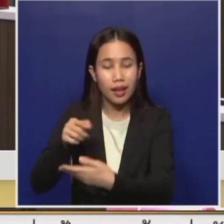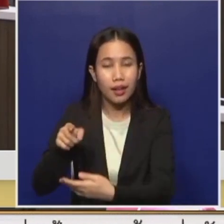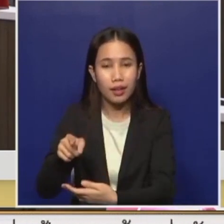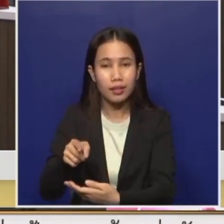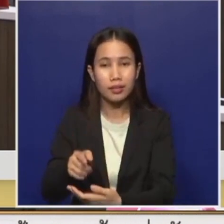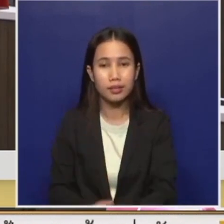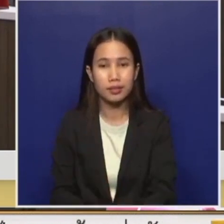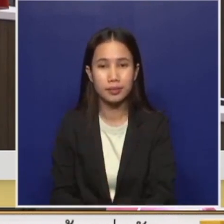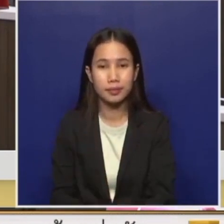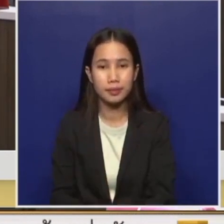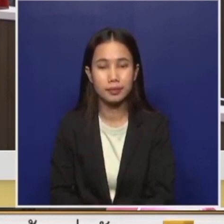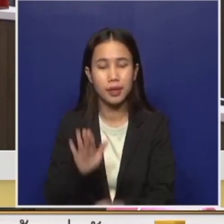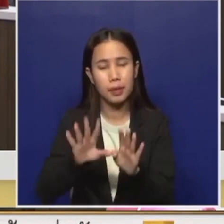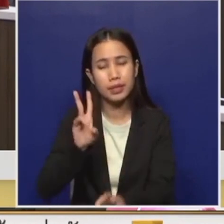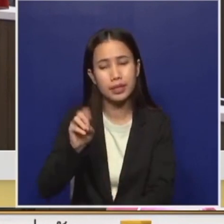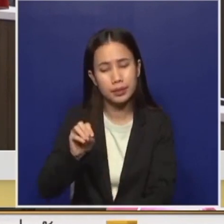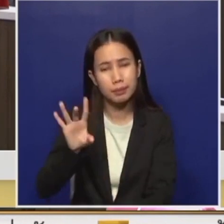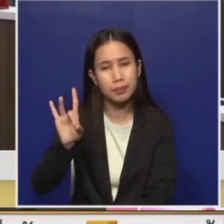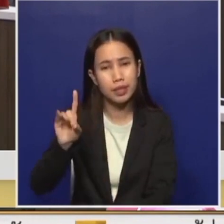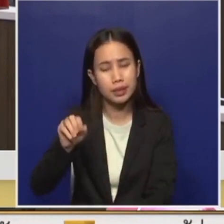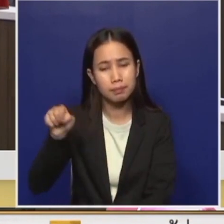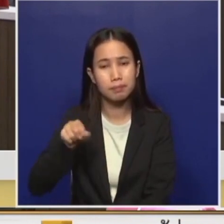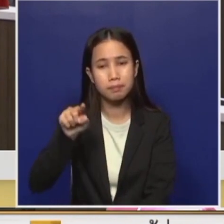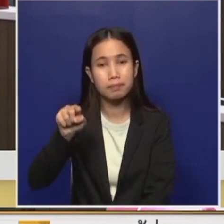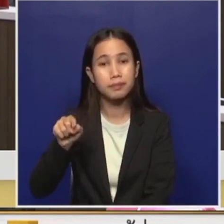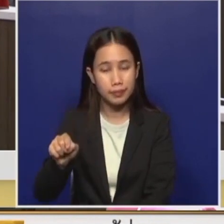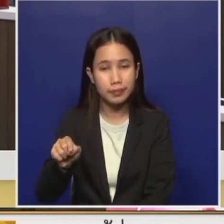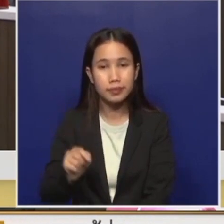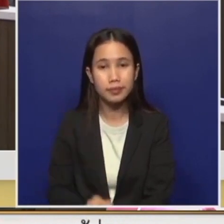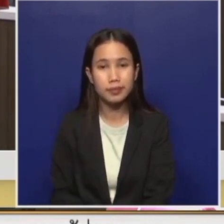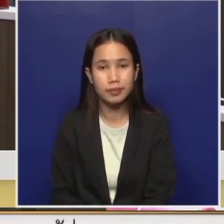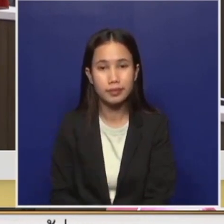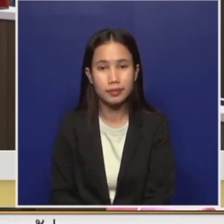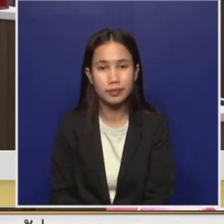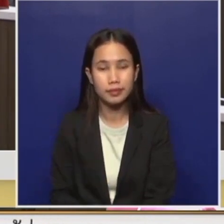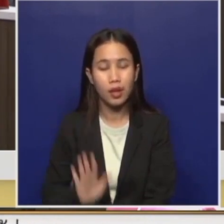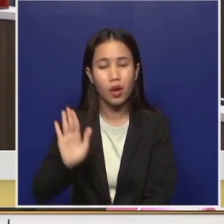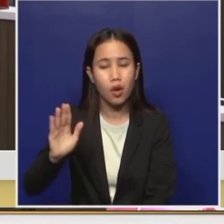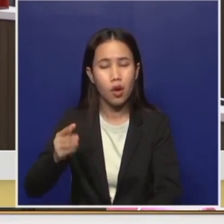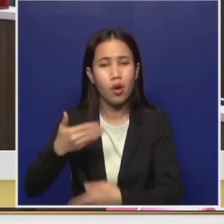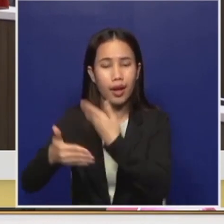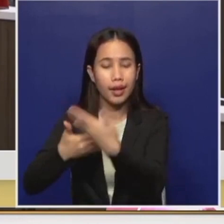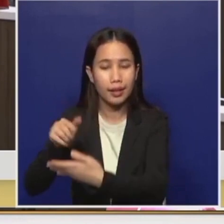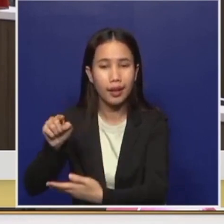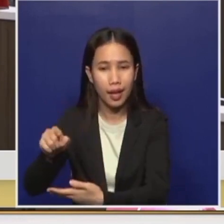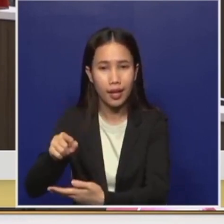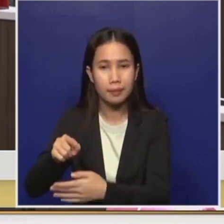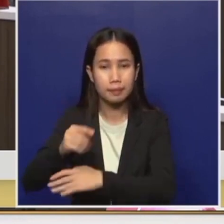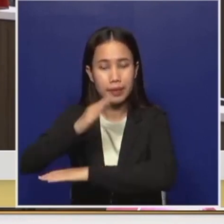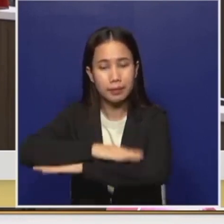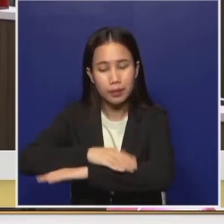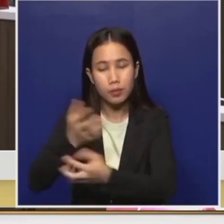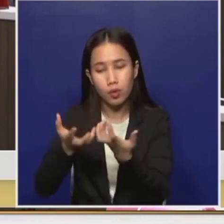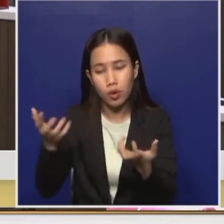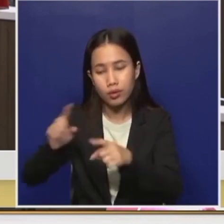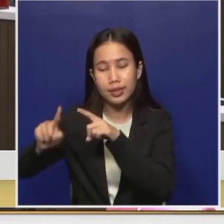เป็นส่วใหญ่ครั 70-80%ร้ล 70-80%เขาเปนคนพิมพเพรมีมัเครื่องไ เคื่